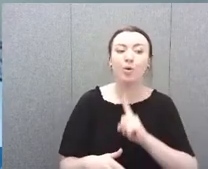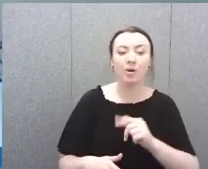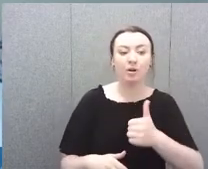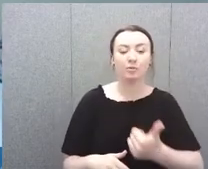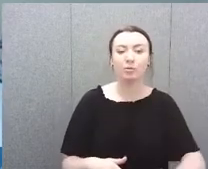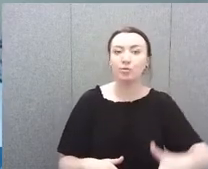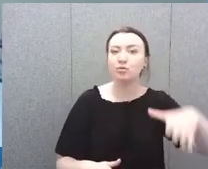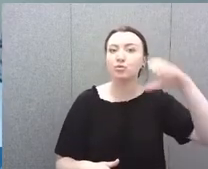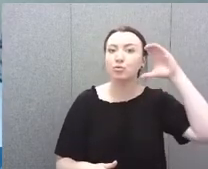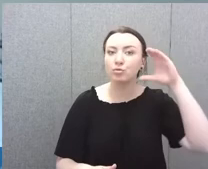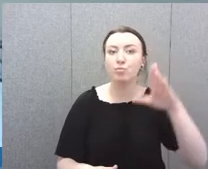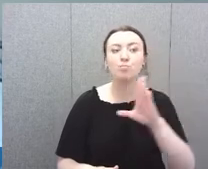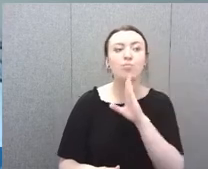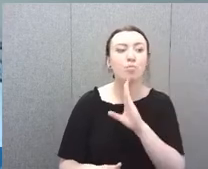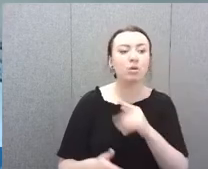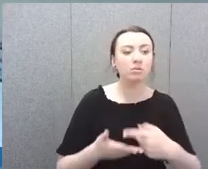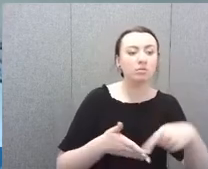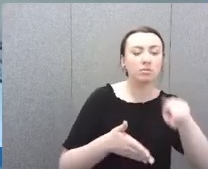женщин.